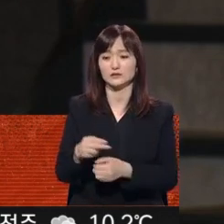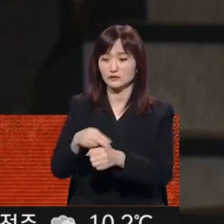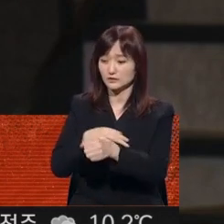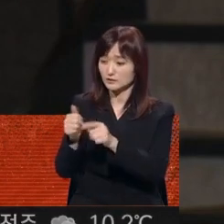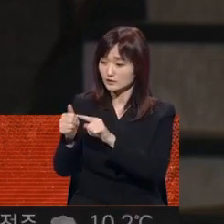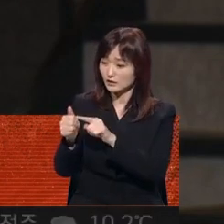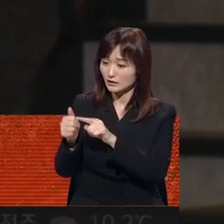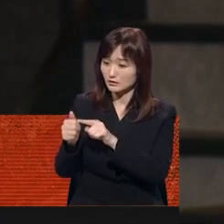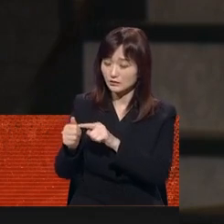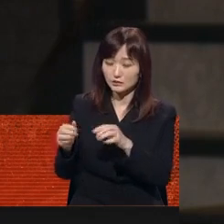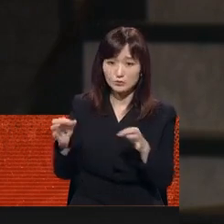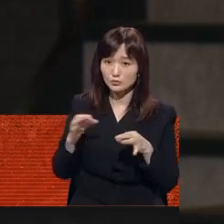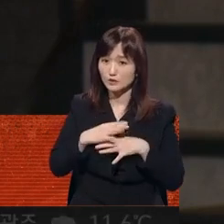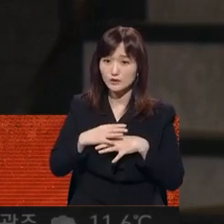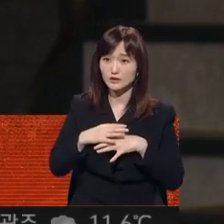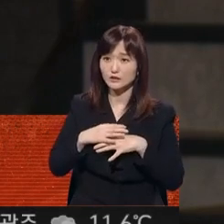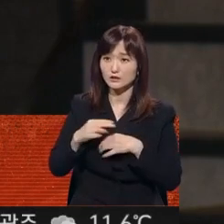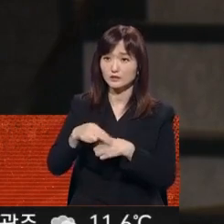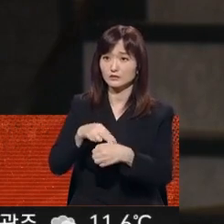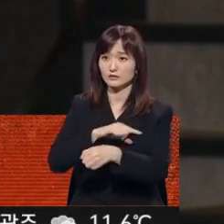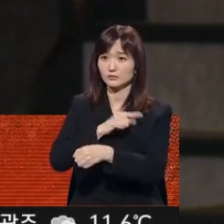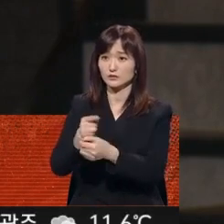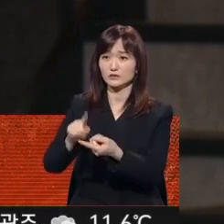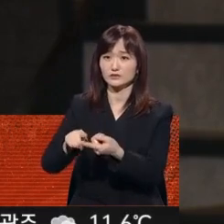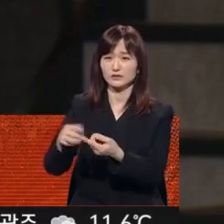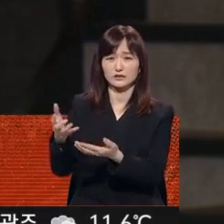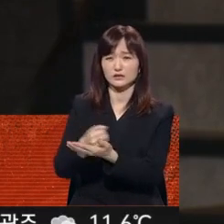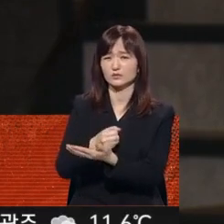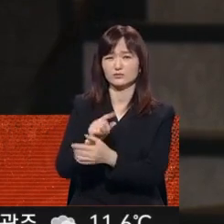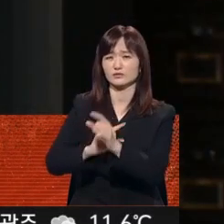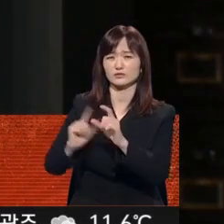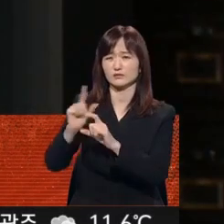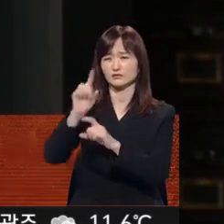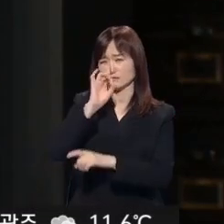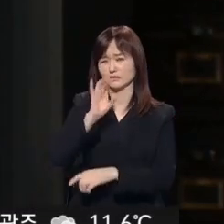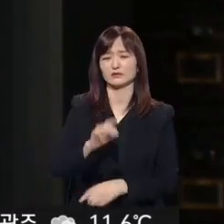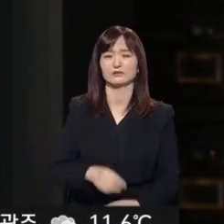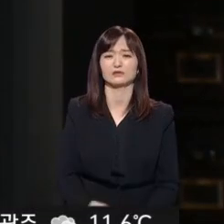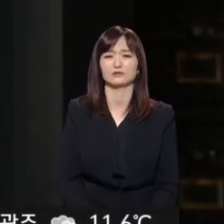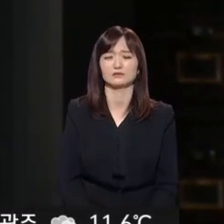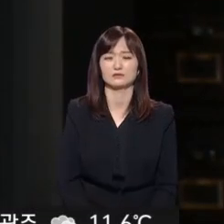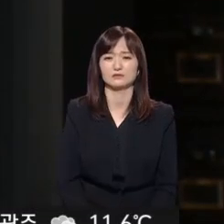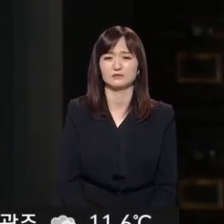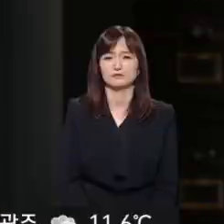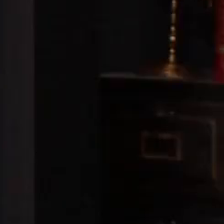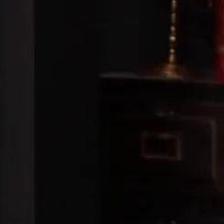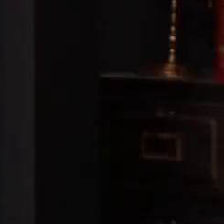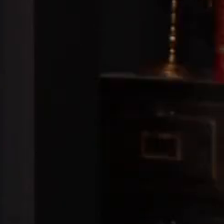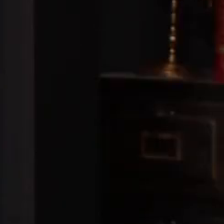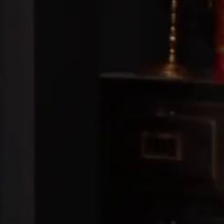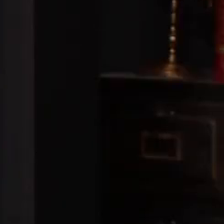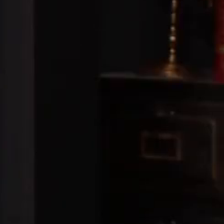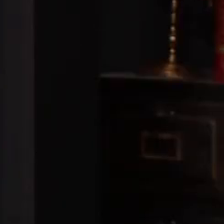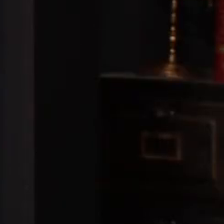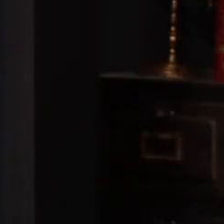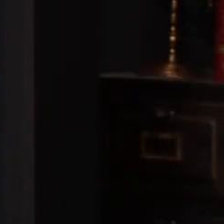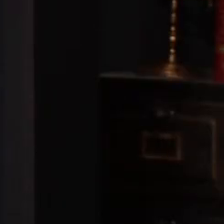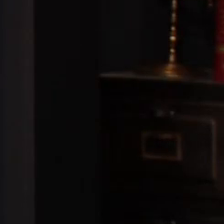의사 면허가 계속 유지된다는 것은 더욱 놀랄 일입니다 그러니까 말이죠 자 첫 번째 사건 이렇게 정리하고요